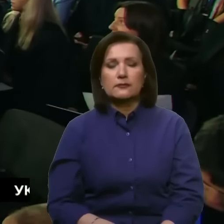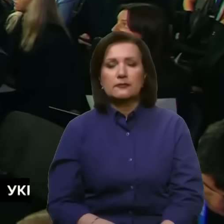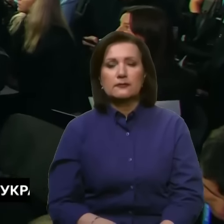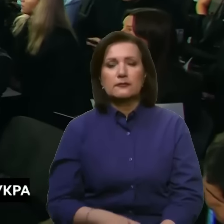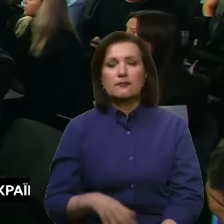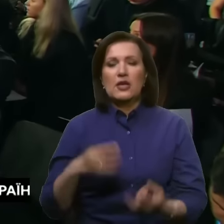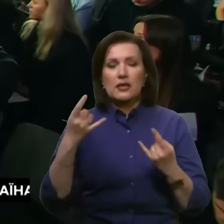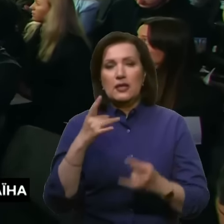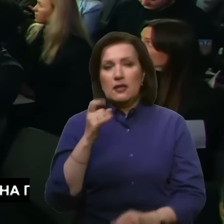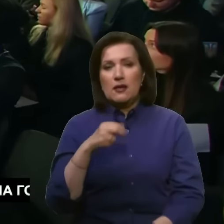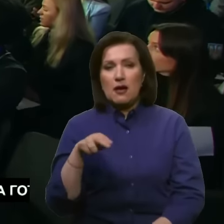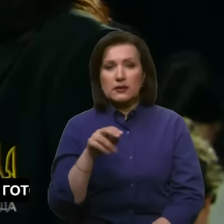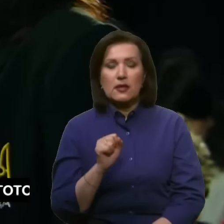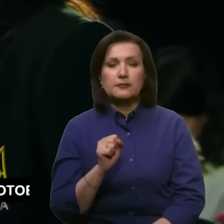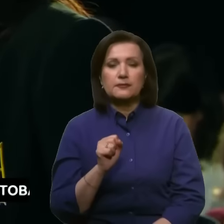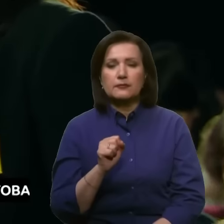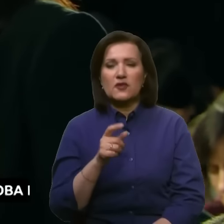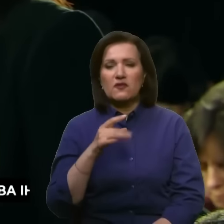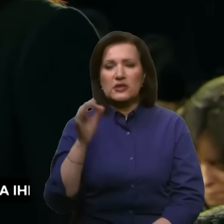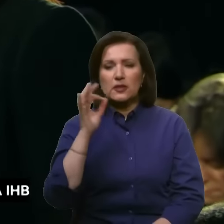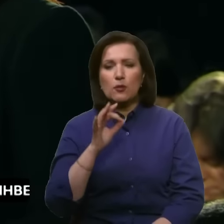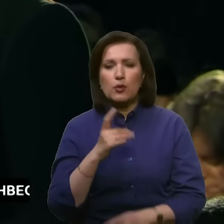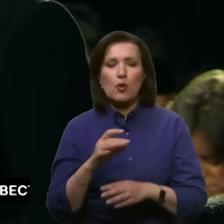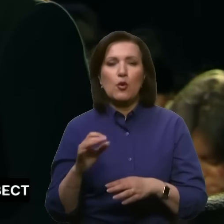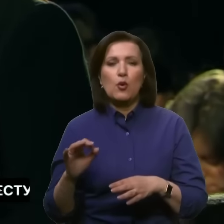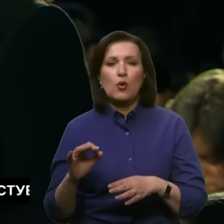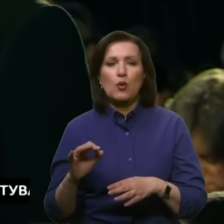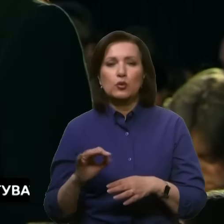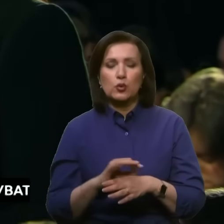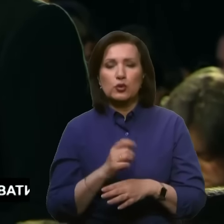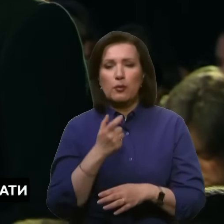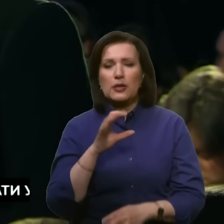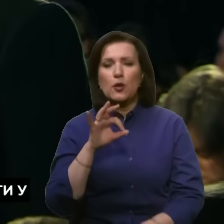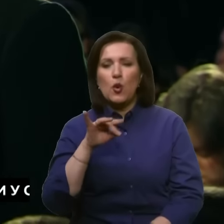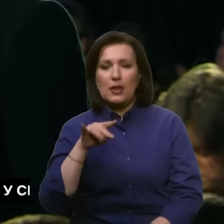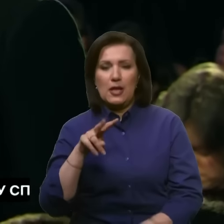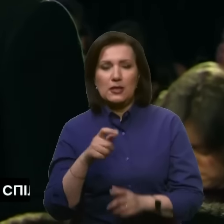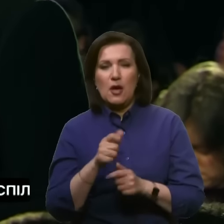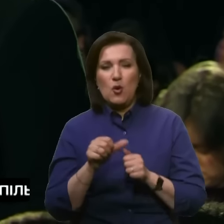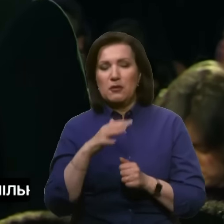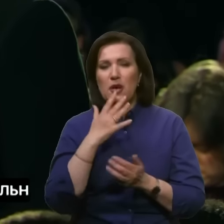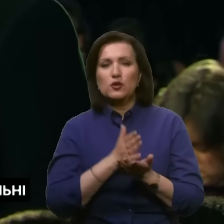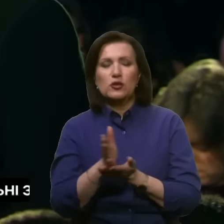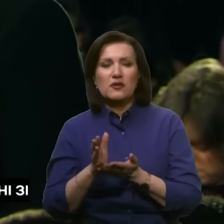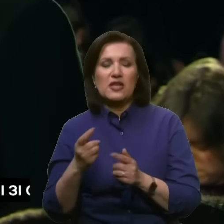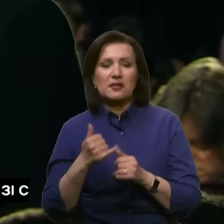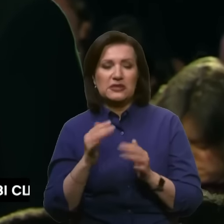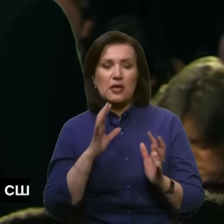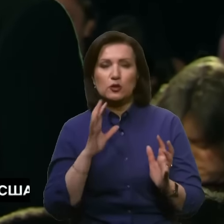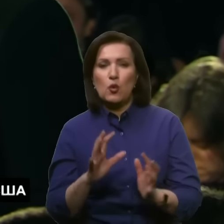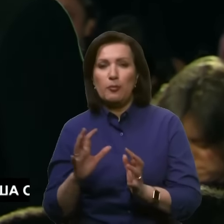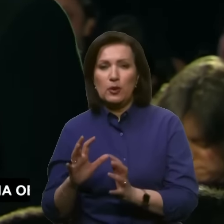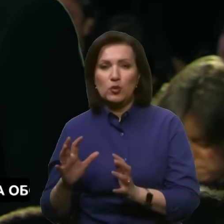Ганна Гомонай, телеканал «Рада». Ви згадали про дружину. Пані Олена, окрім багатьох напрямків, якими вона зараз